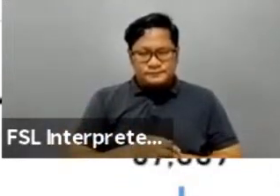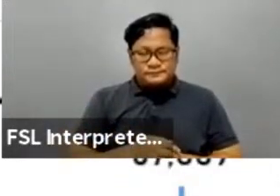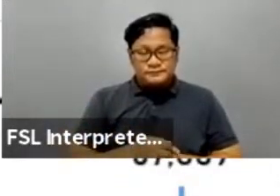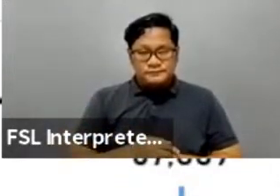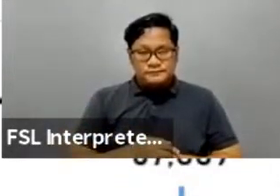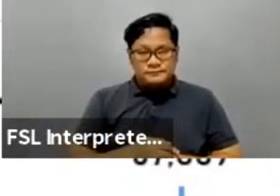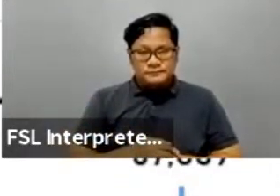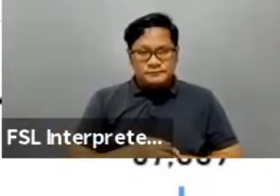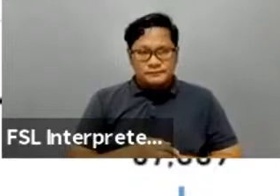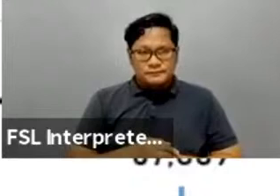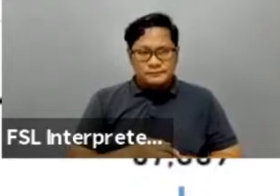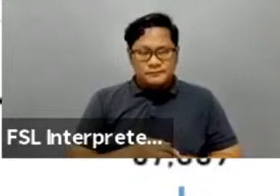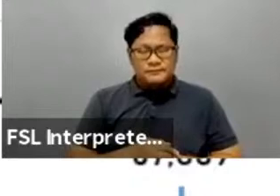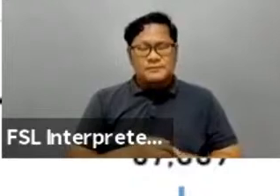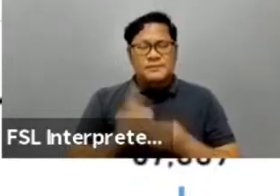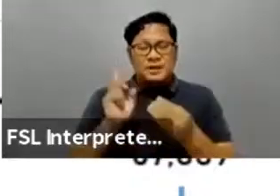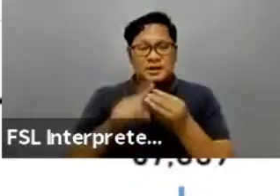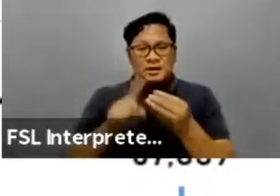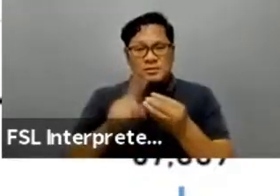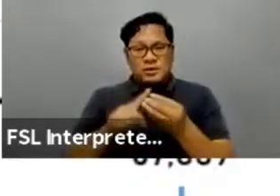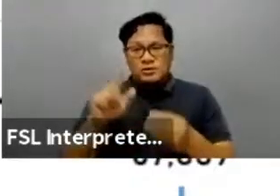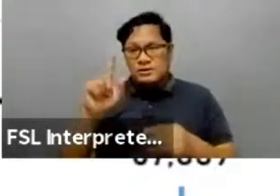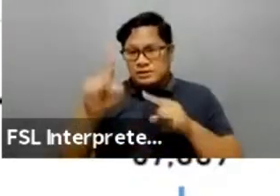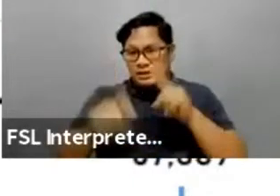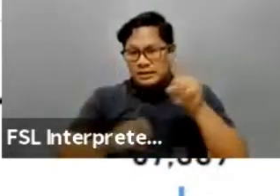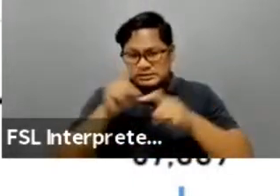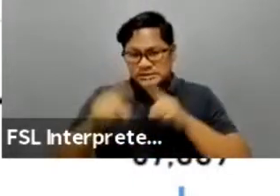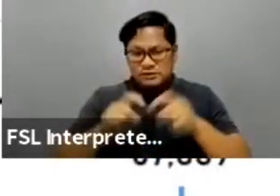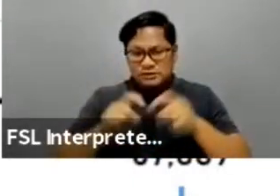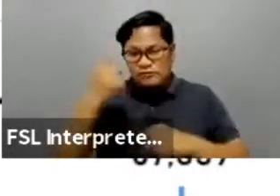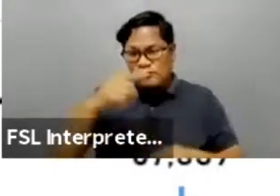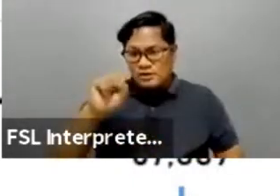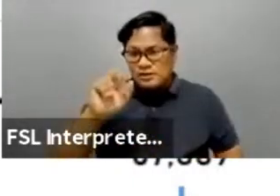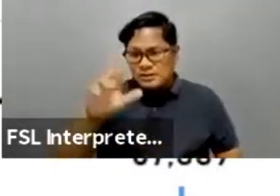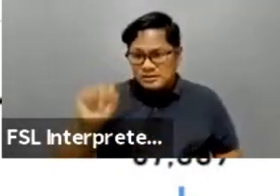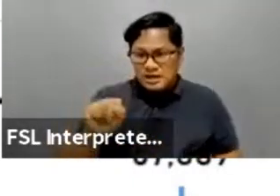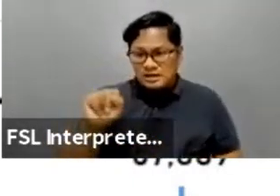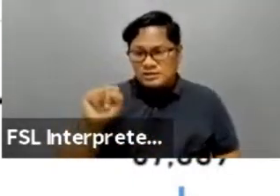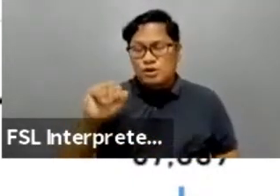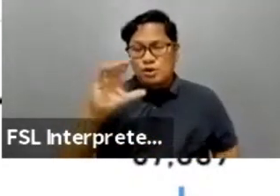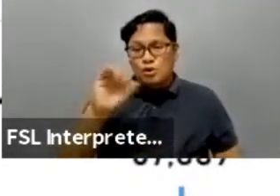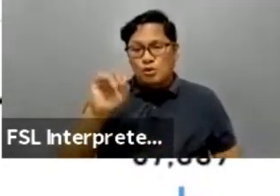Okay. Tungkol naman sa testing para sa SARS-CoV-2.